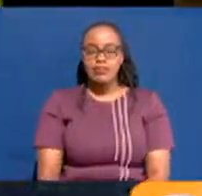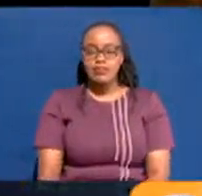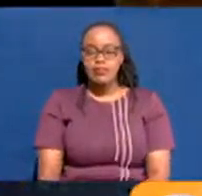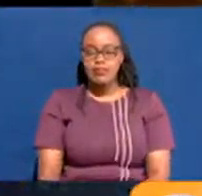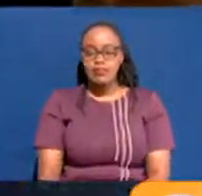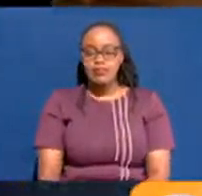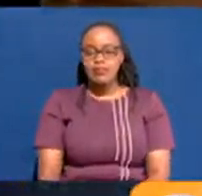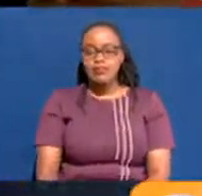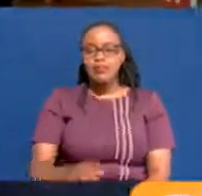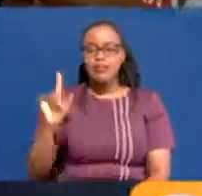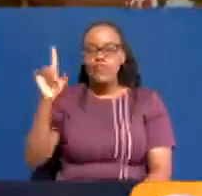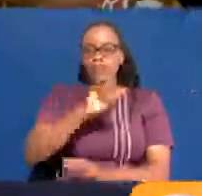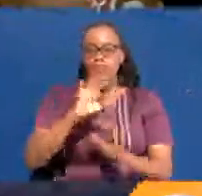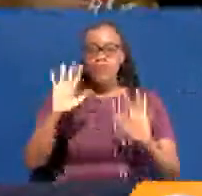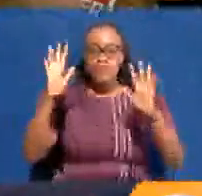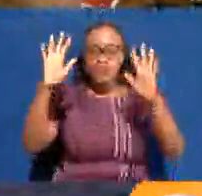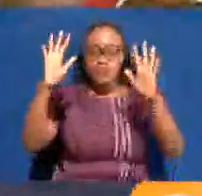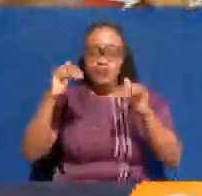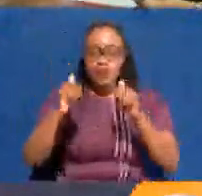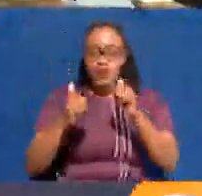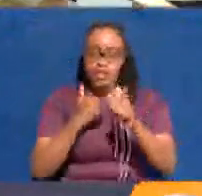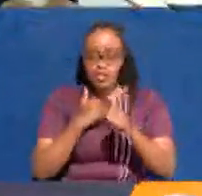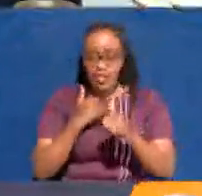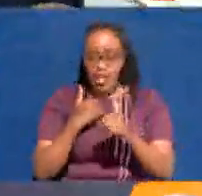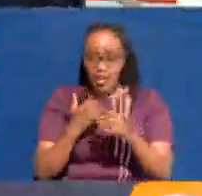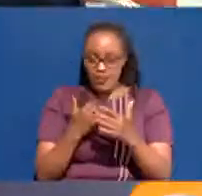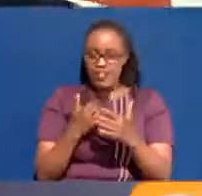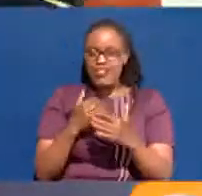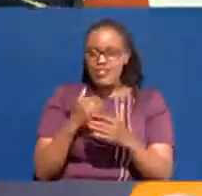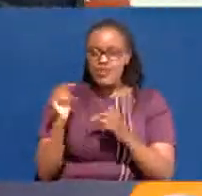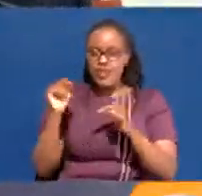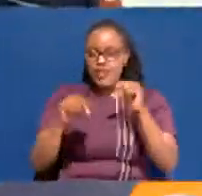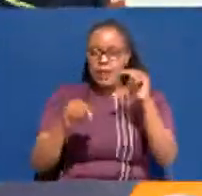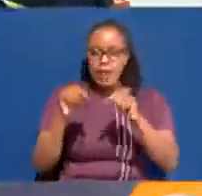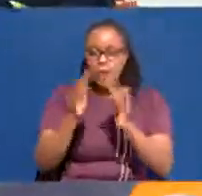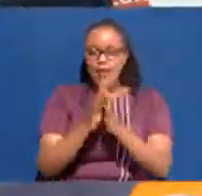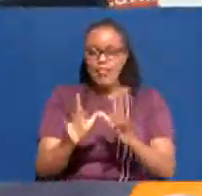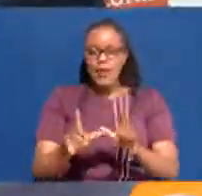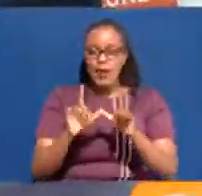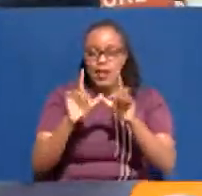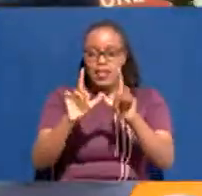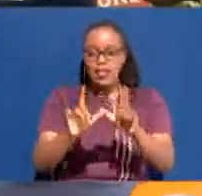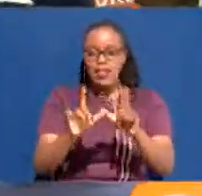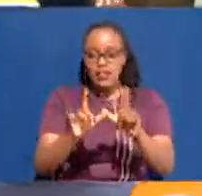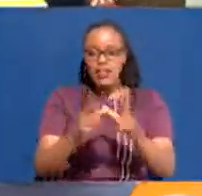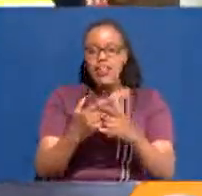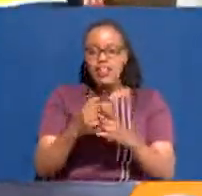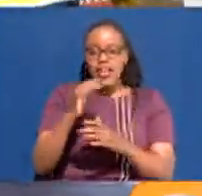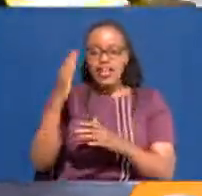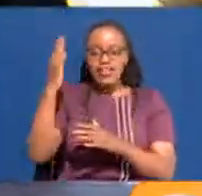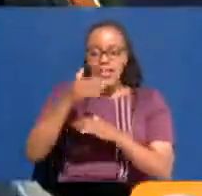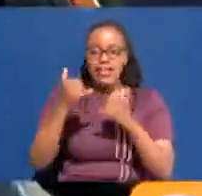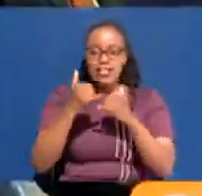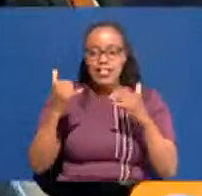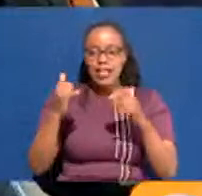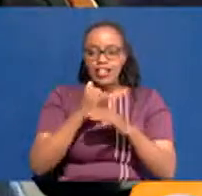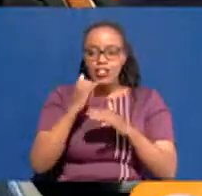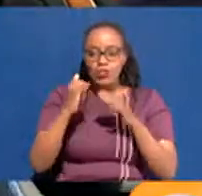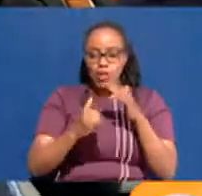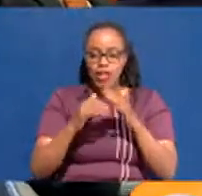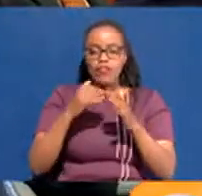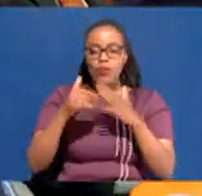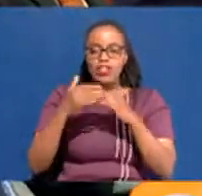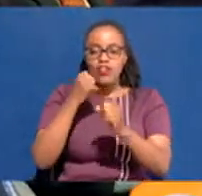Ilikuwa siku ya kufana kwa mawakala hawa wa bima walipotuzwa na kampuni ya Directline Assurance kwa kazi kuntu